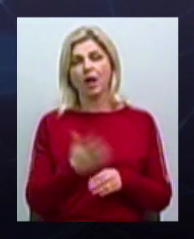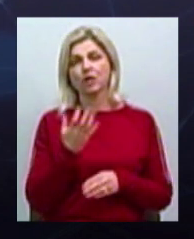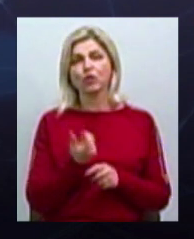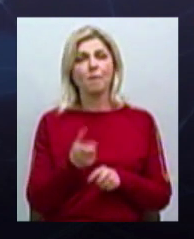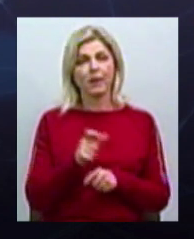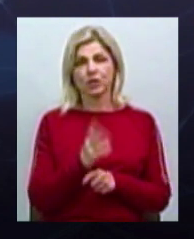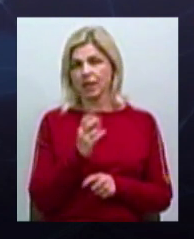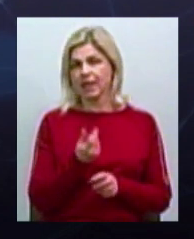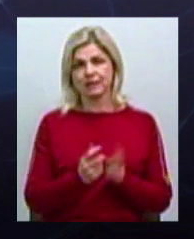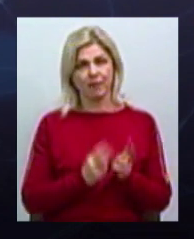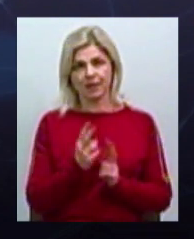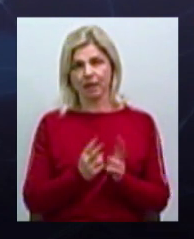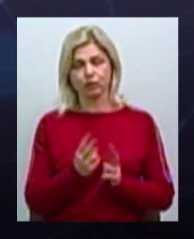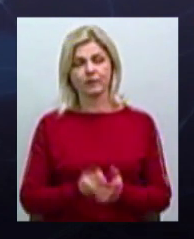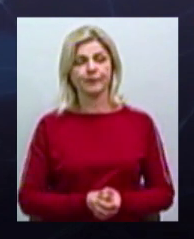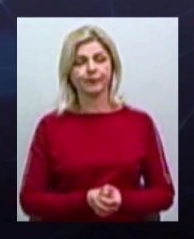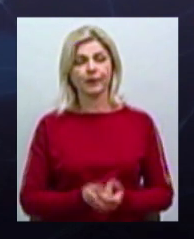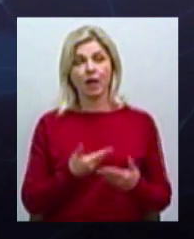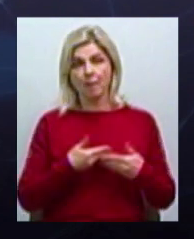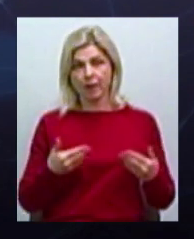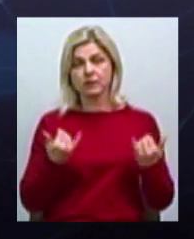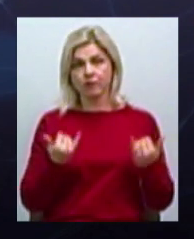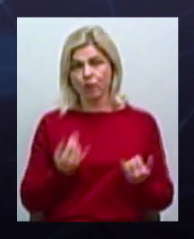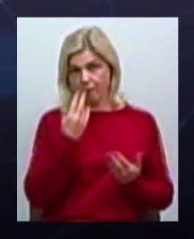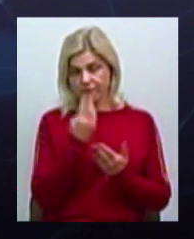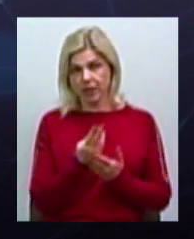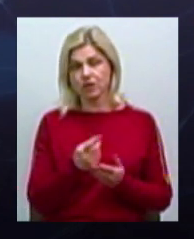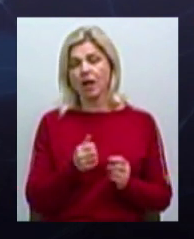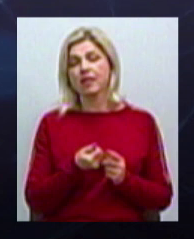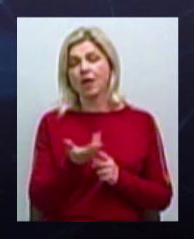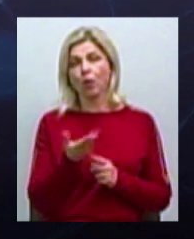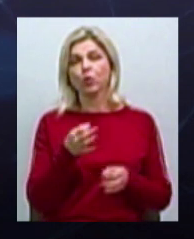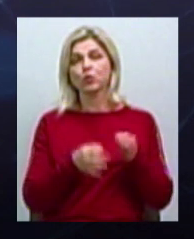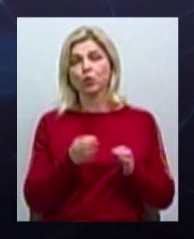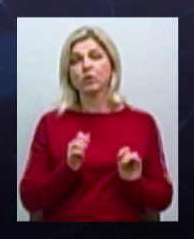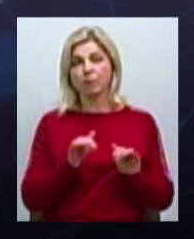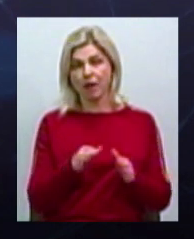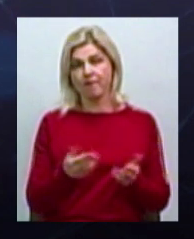не змінилася. І ми, в принципі, сьогодні бачимо в деяких судових справах підтвердження.